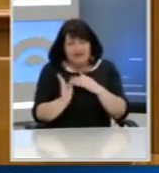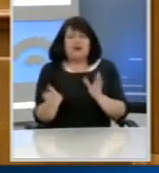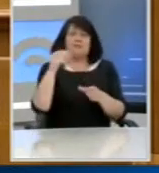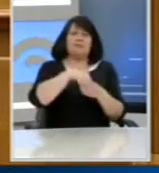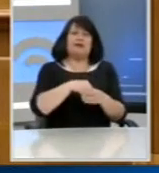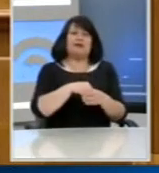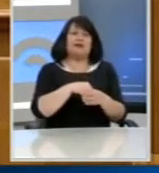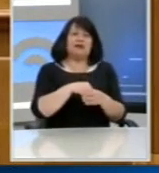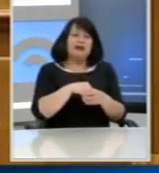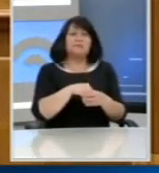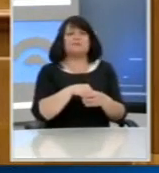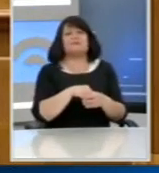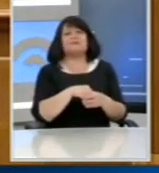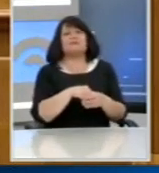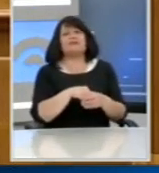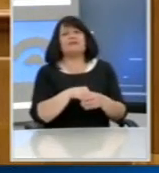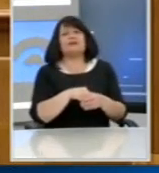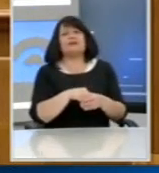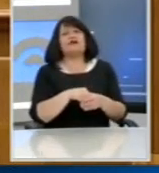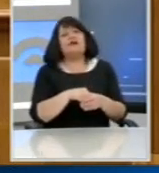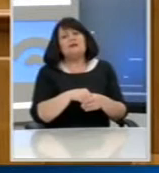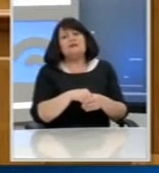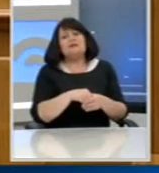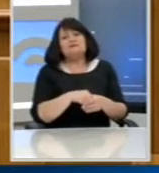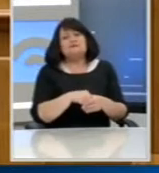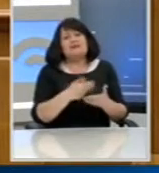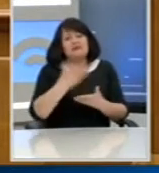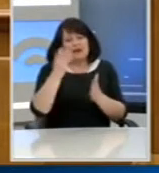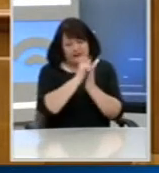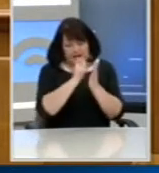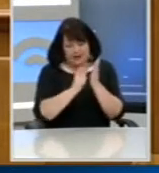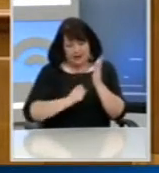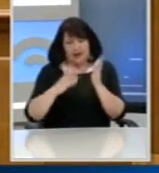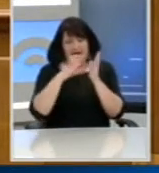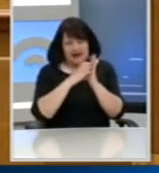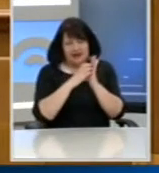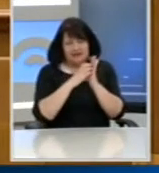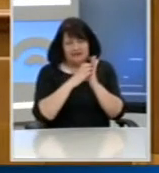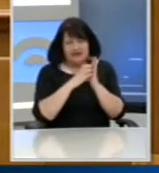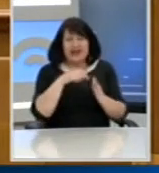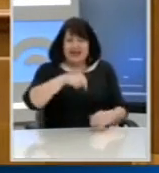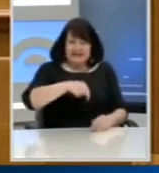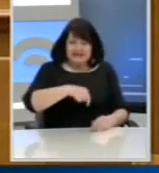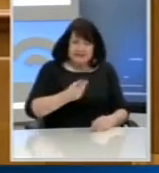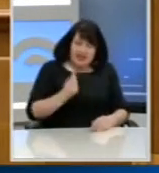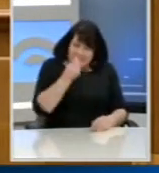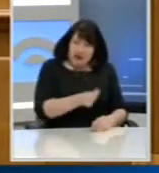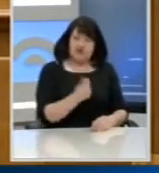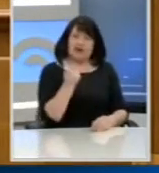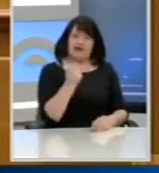και υπάλληλος του κυρίου Μαρινάκη, έκανε ένα άρθρο. Θα σας πω ότι αυτά τα χρήματα τα οποία εμείς δίνουμε σήμερα